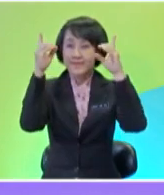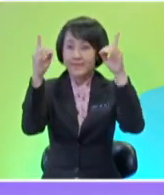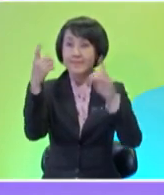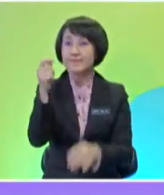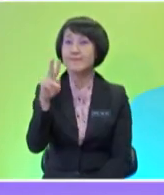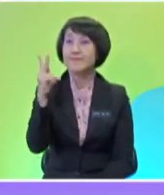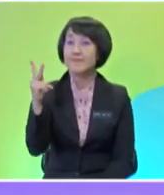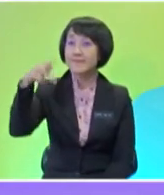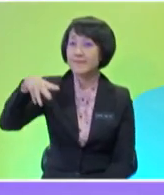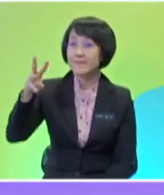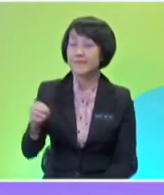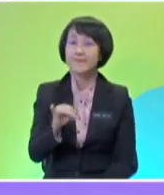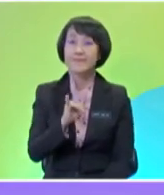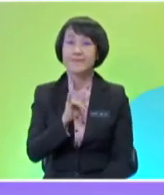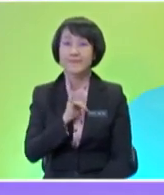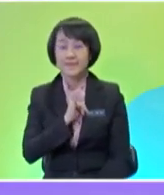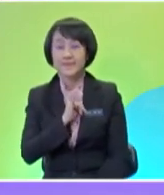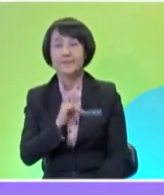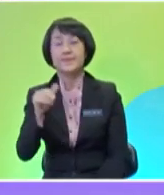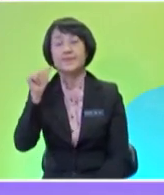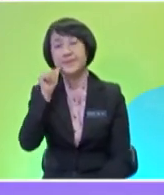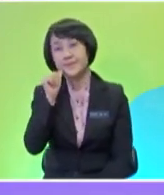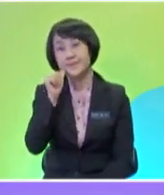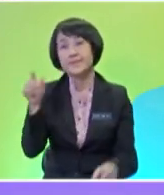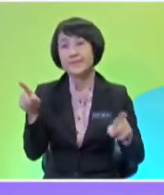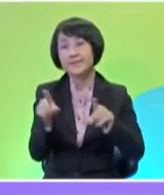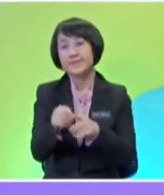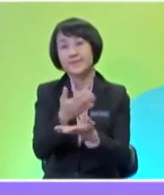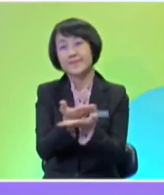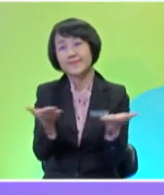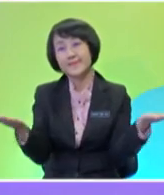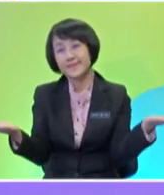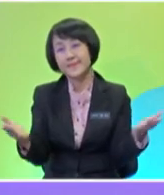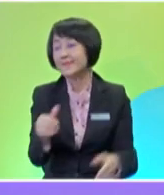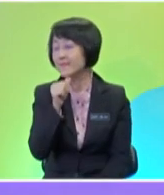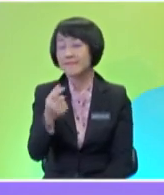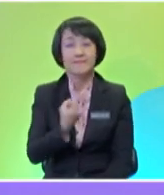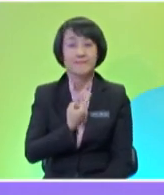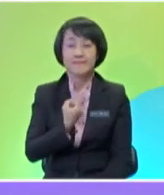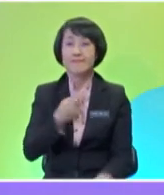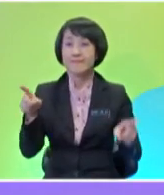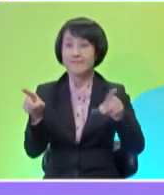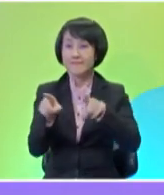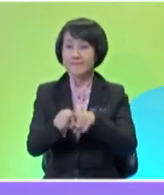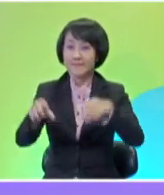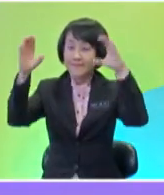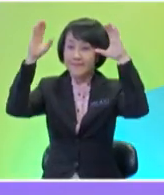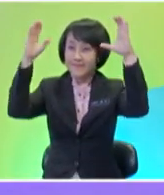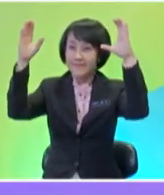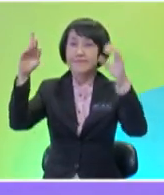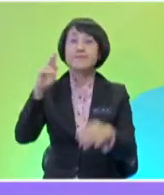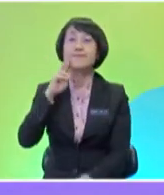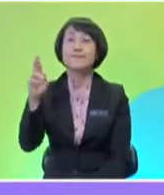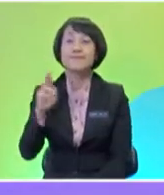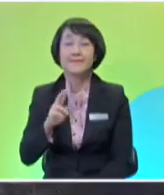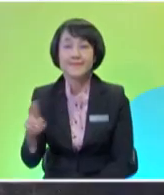TVM dan saya Azura nasional kita bersama dengan Cikgu kita cek guru